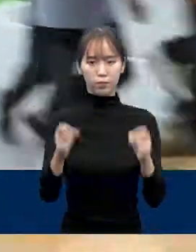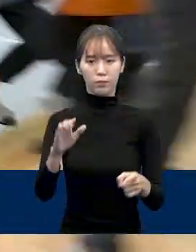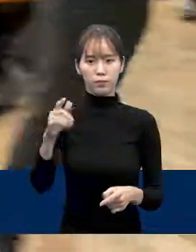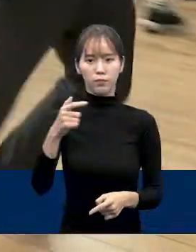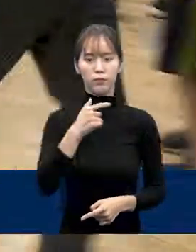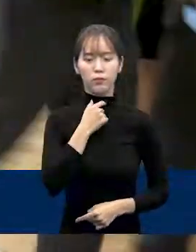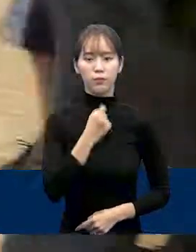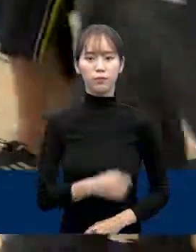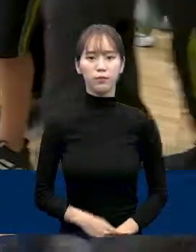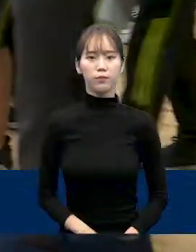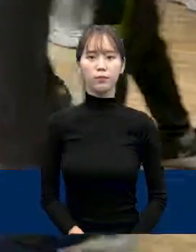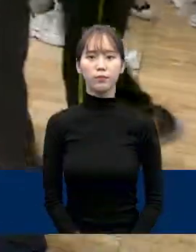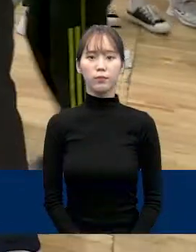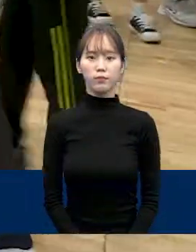기대하고 있습니다